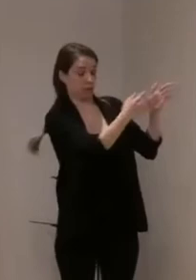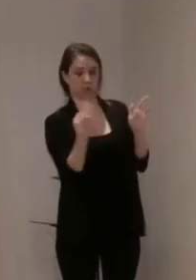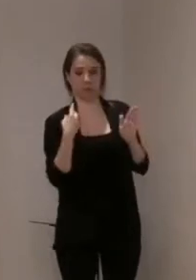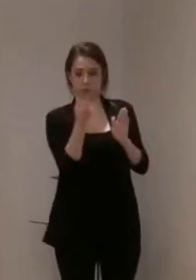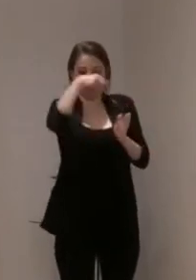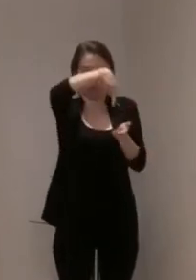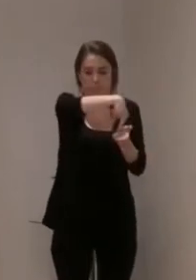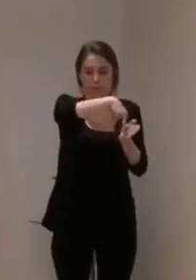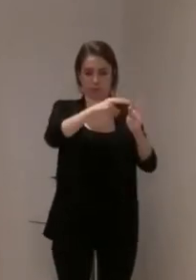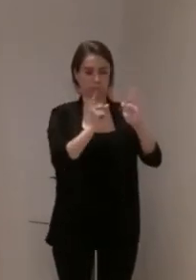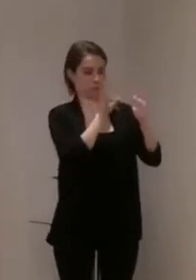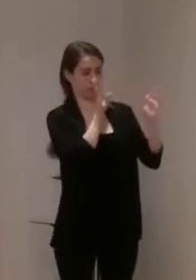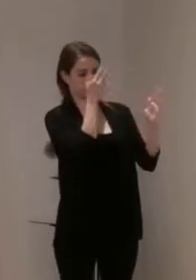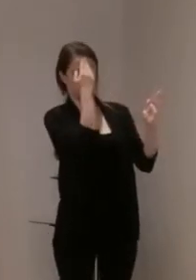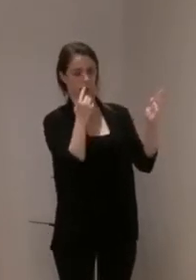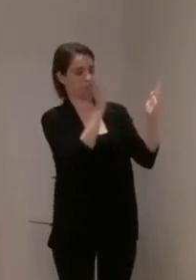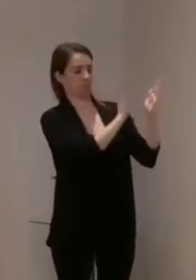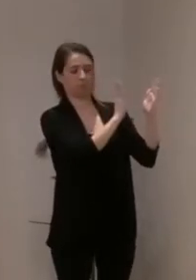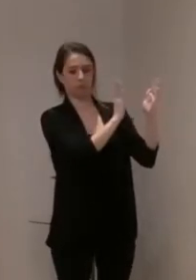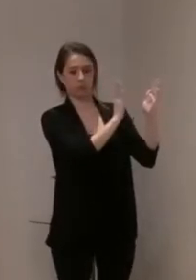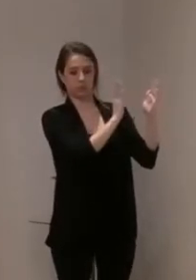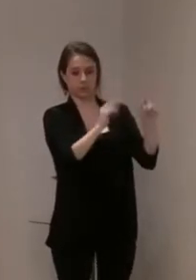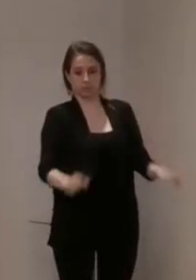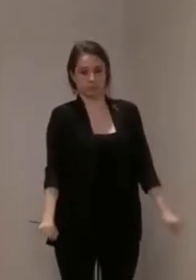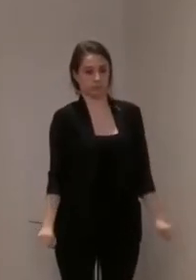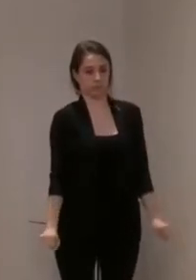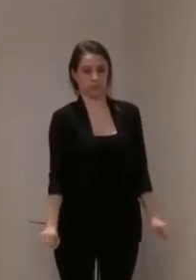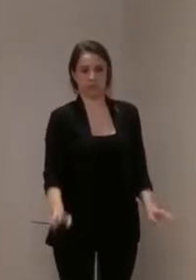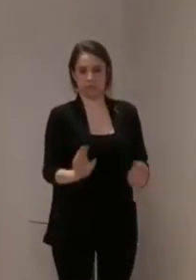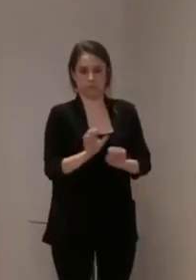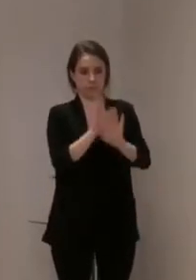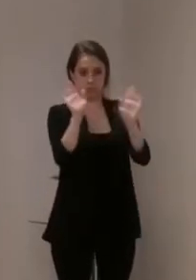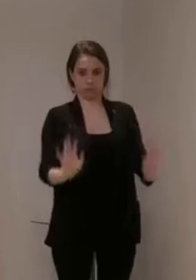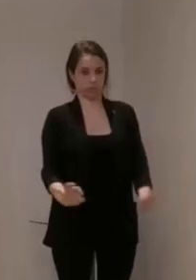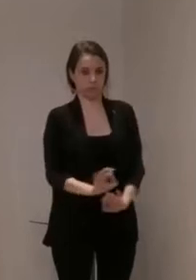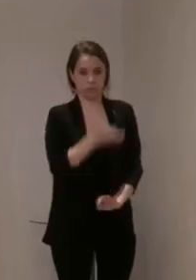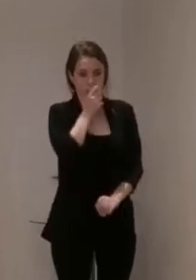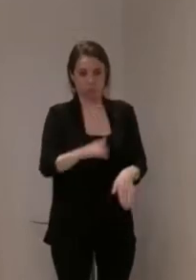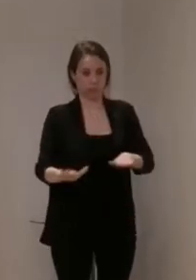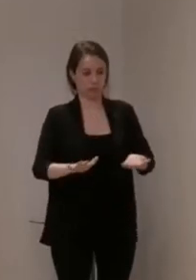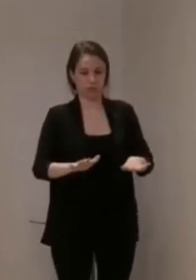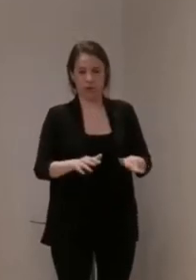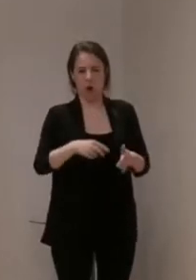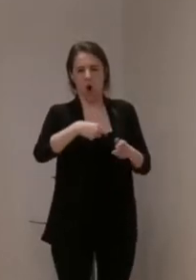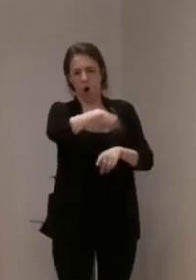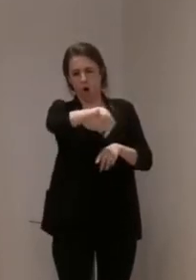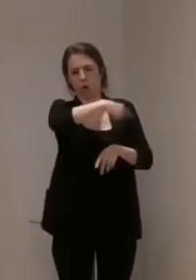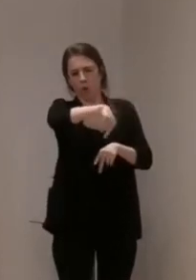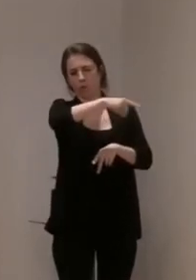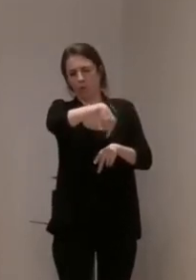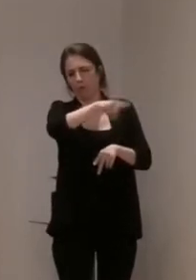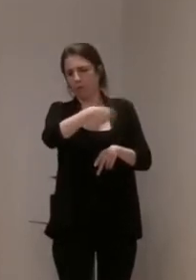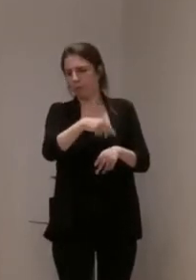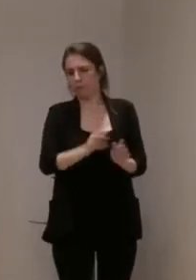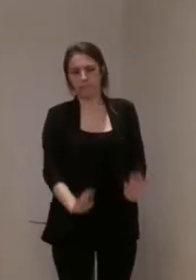de cara a la paret, sense moure's. Sense moure's. Quietes. Hores.